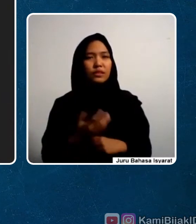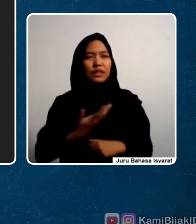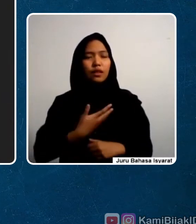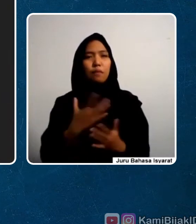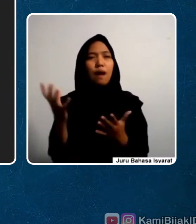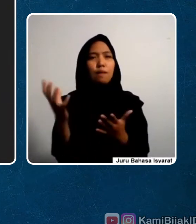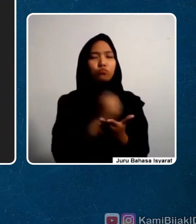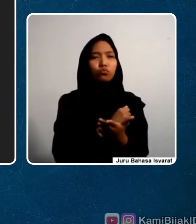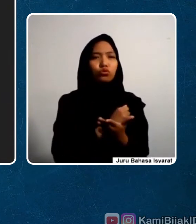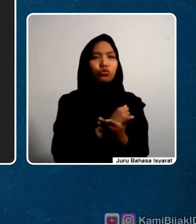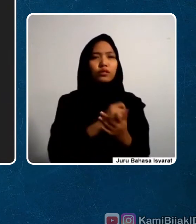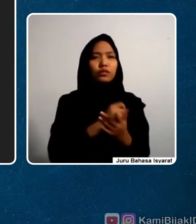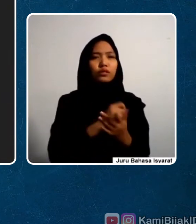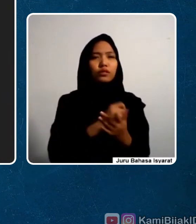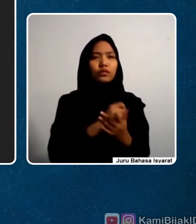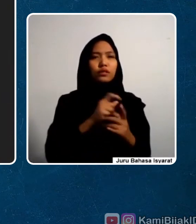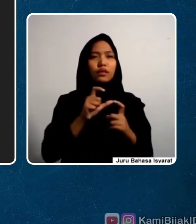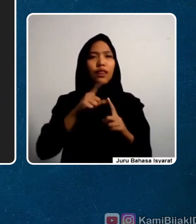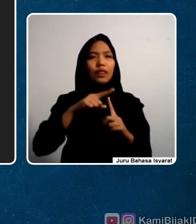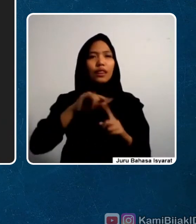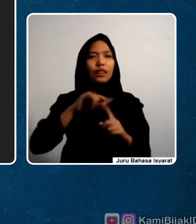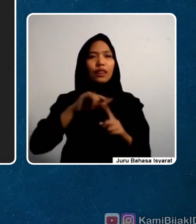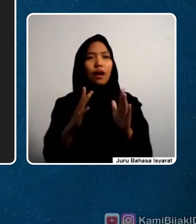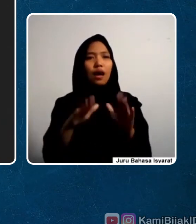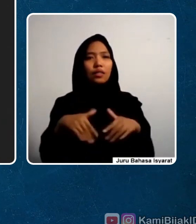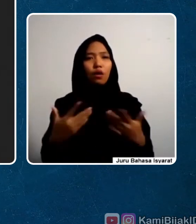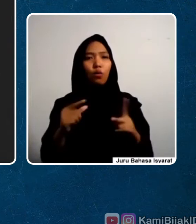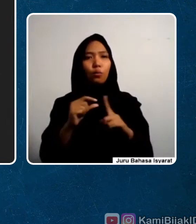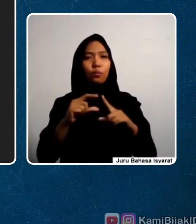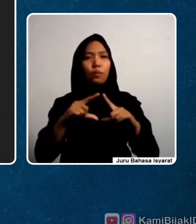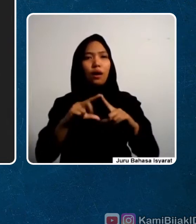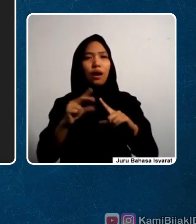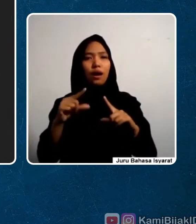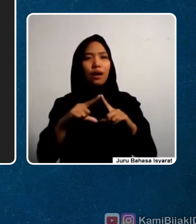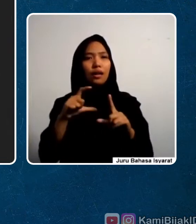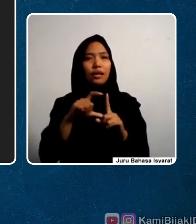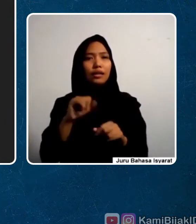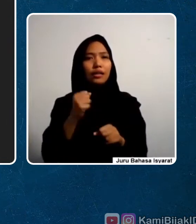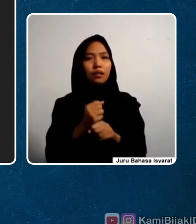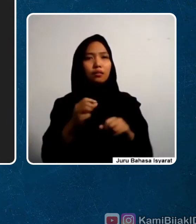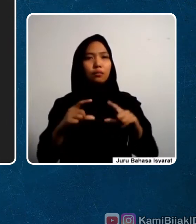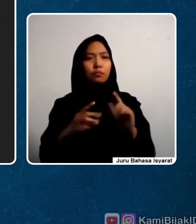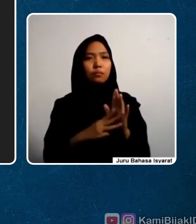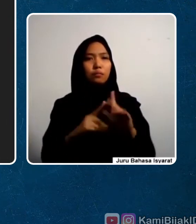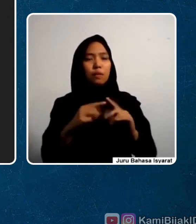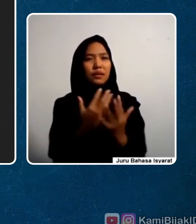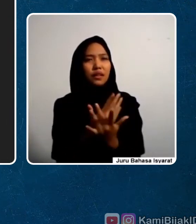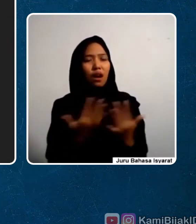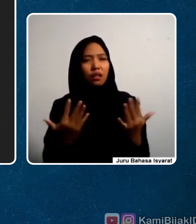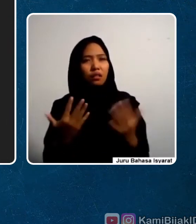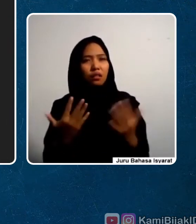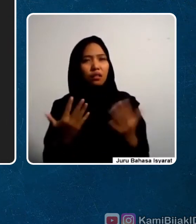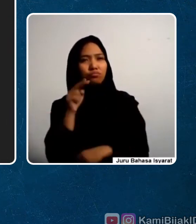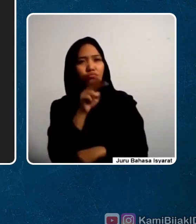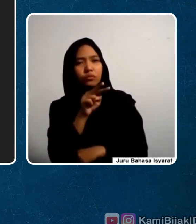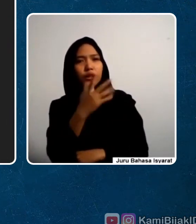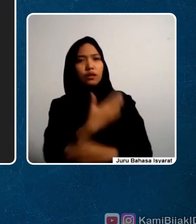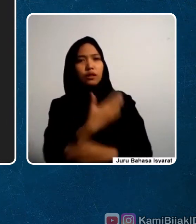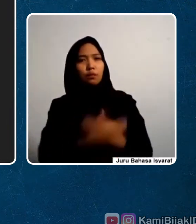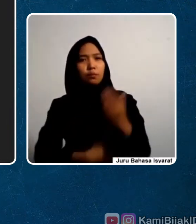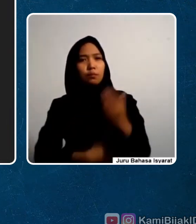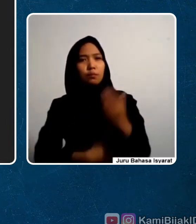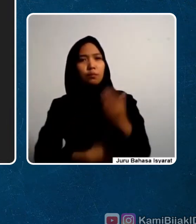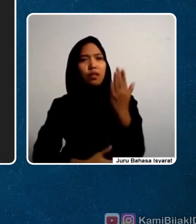Keinginan dan harapannya Mas ya. Itu harapannya atau impiannya? Harapannya kita itu sebenarnya